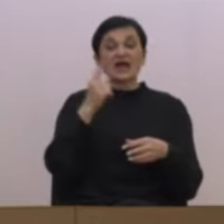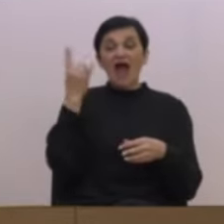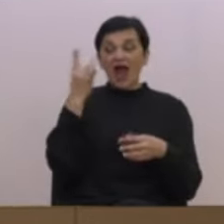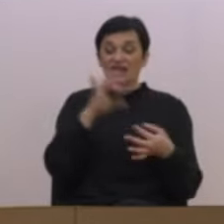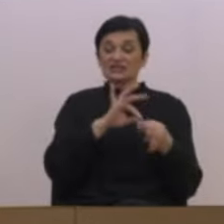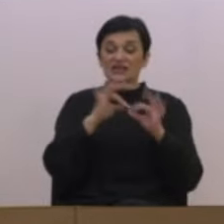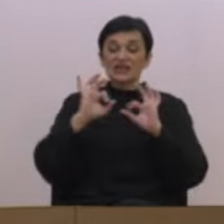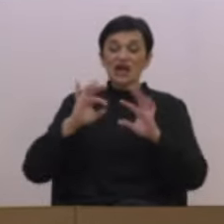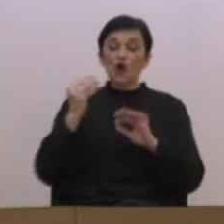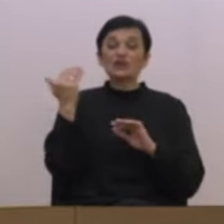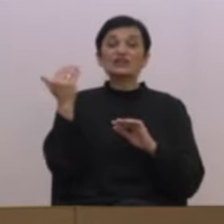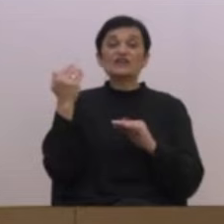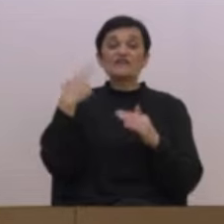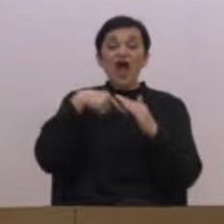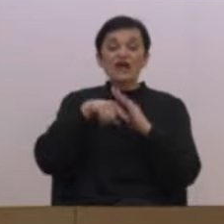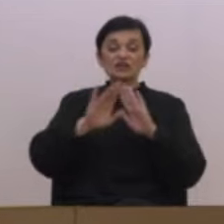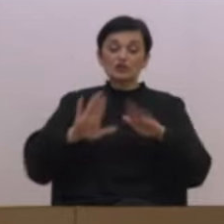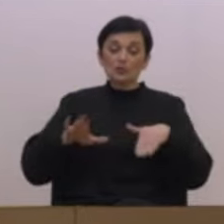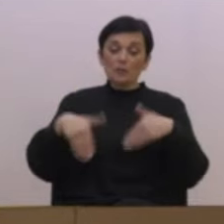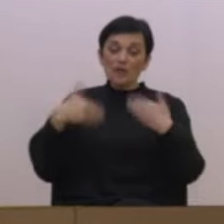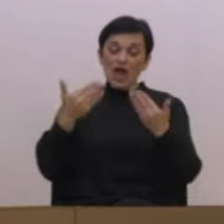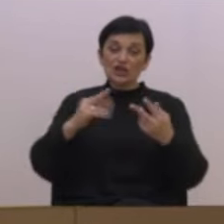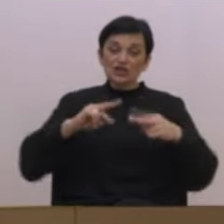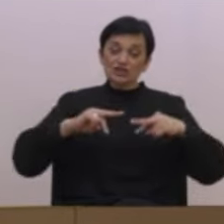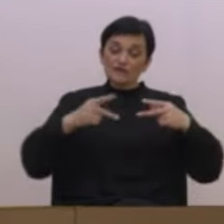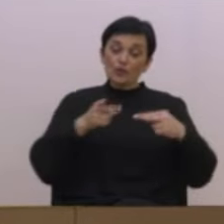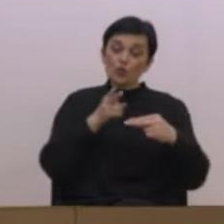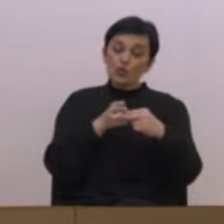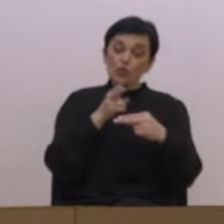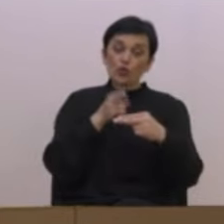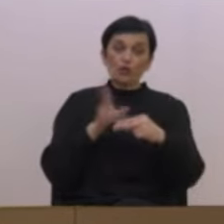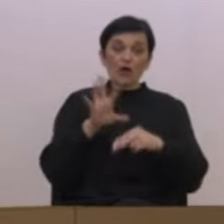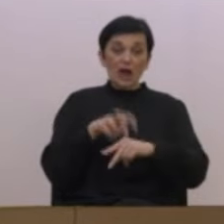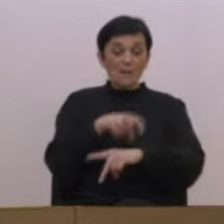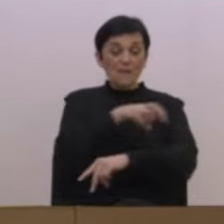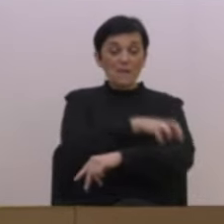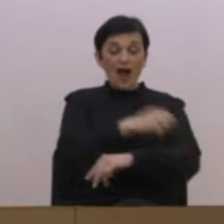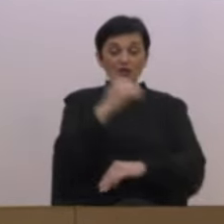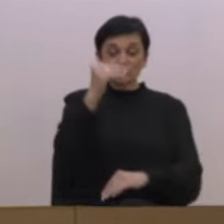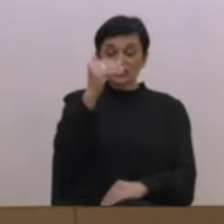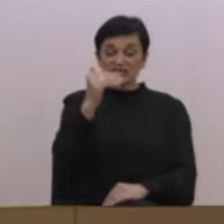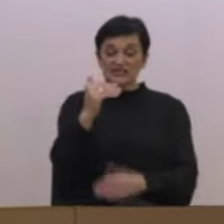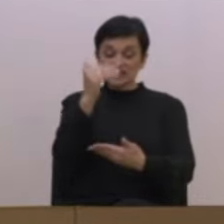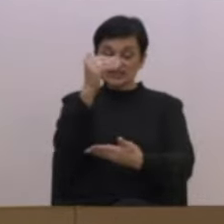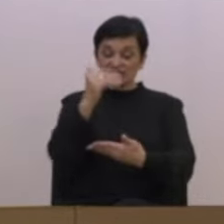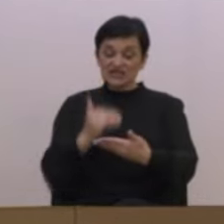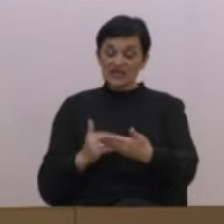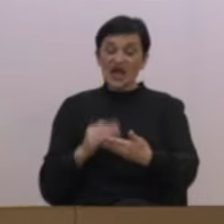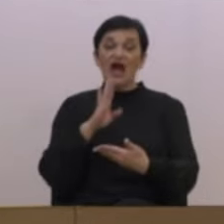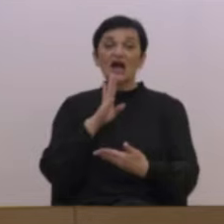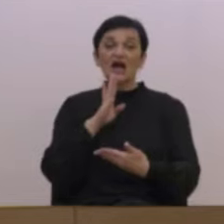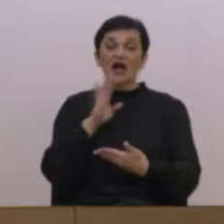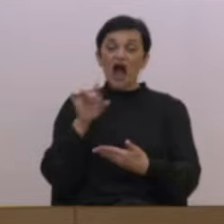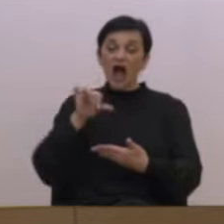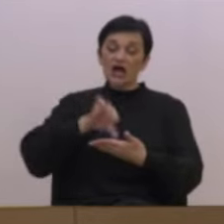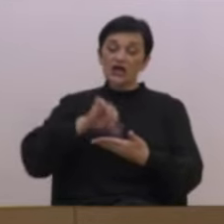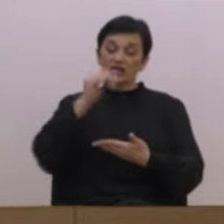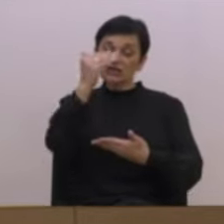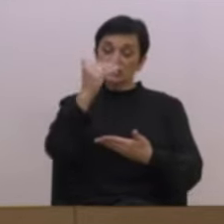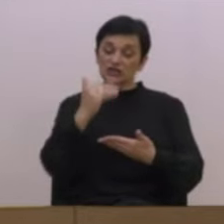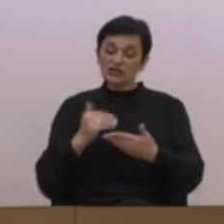არა თქვენს მიერ შემოთავაზებული ცვლილებები იმას, რომ პარტიულ სიაში ქალთა წარმომადგენლობა იყოს